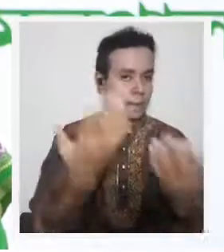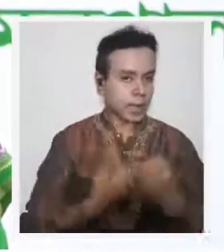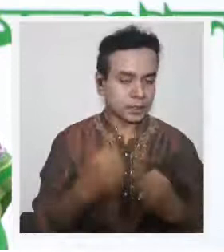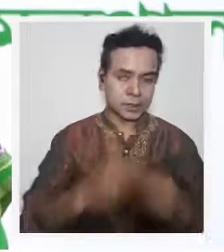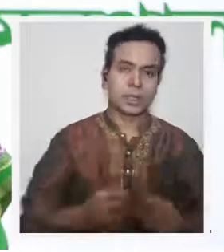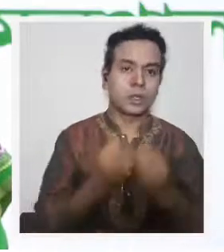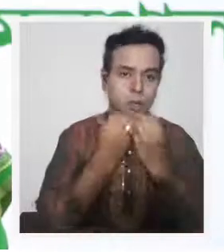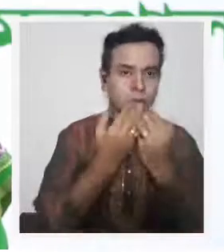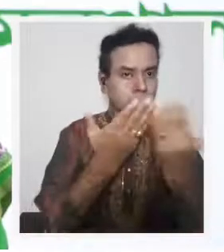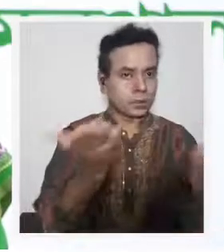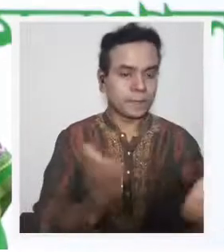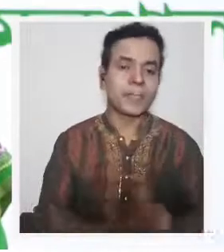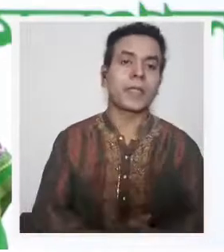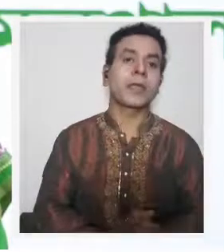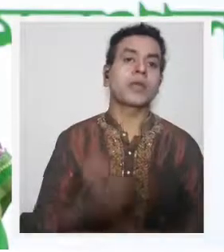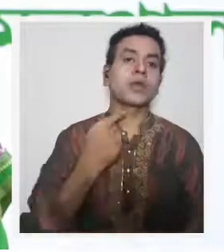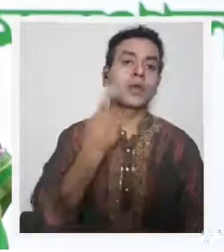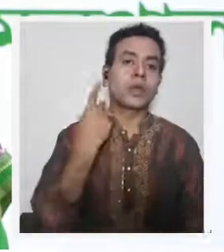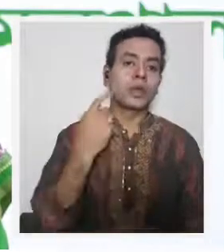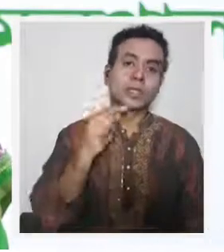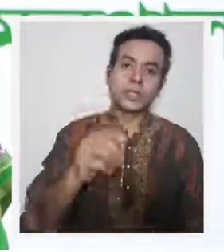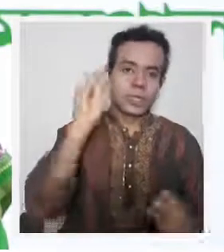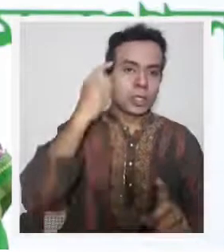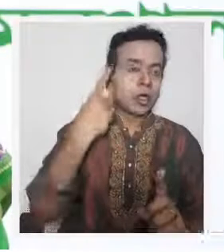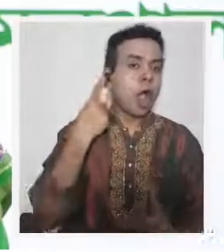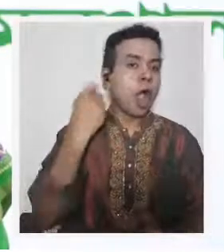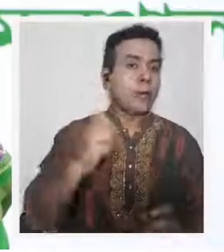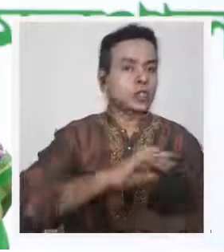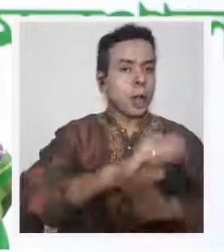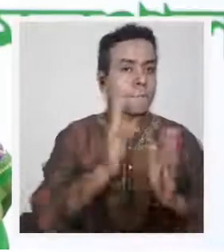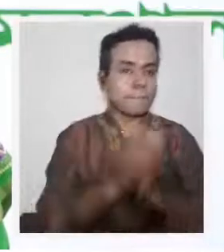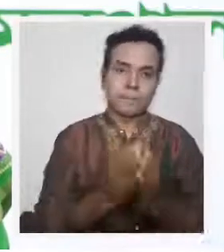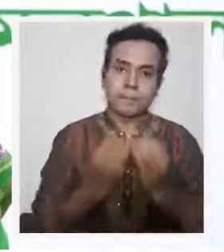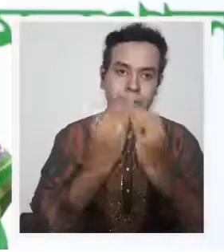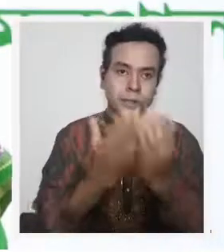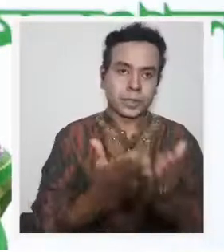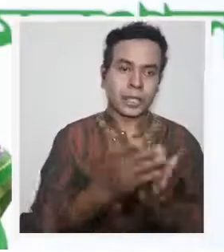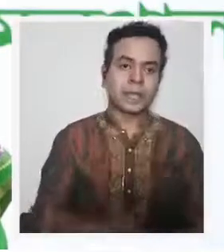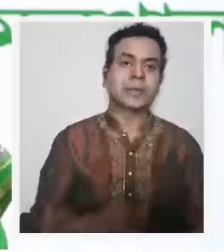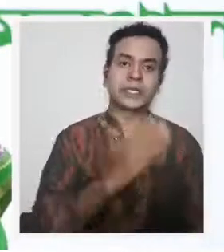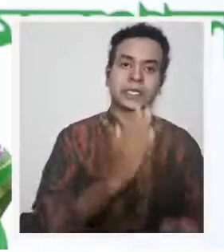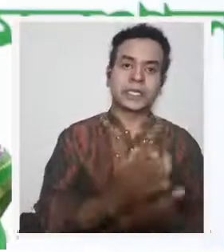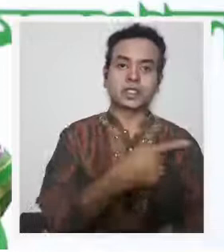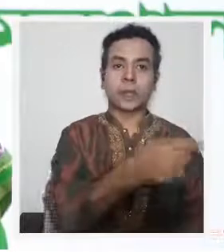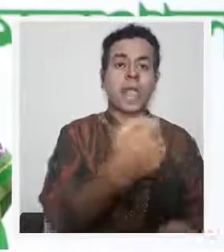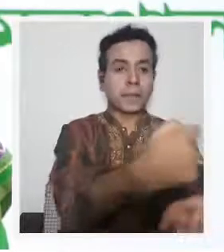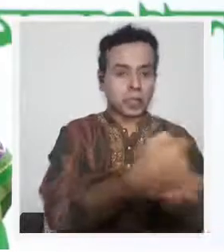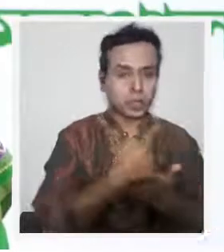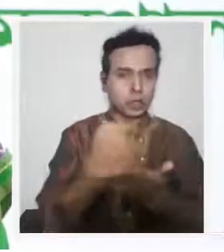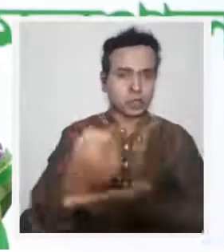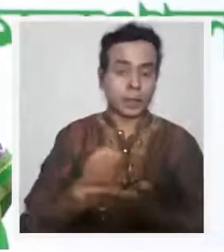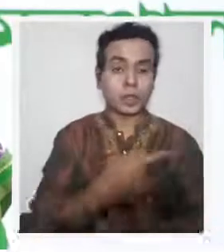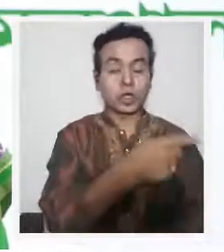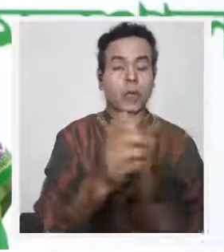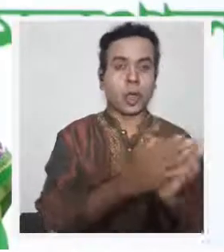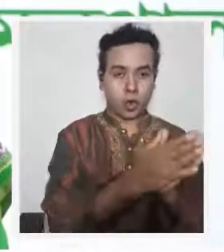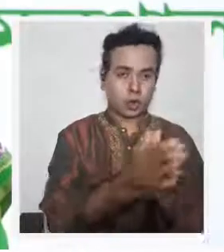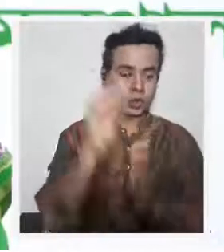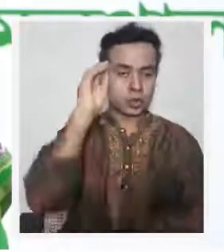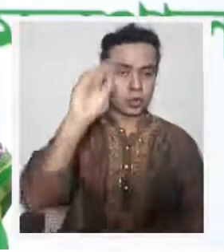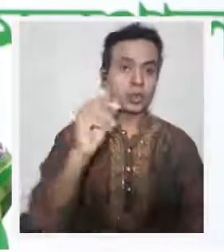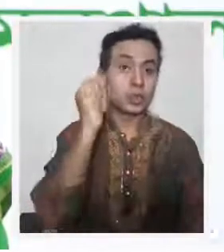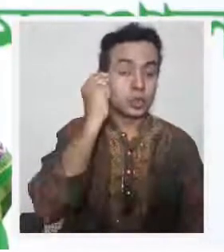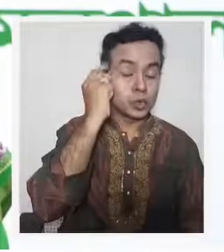থেকে। এই ছিল আমাদের হাতের সর্বশেষ পরিস্থিতি এবং গত 24 ঘন্টার পরিস্থিতি শেষ করব।